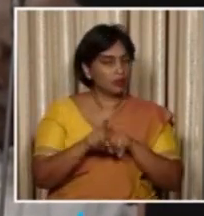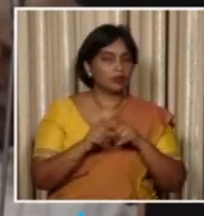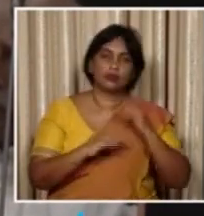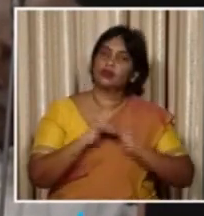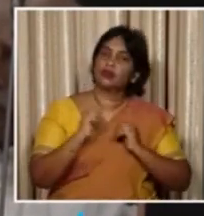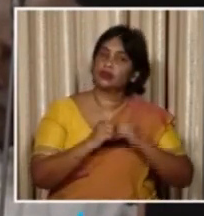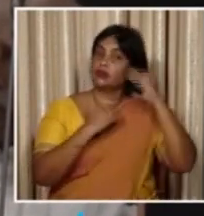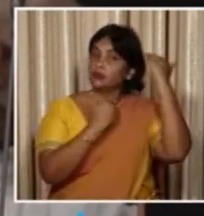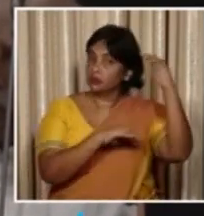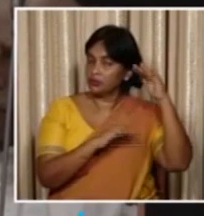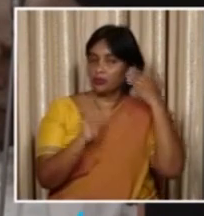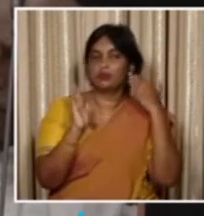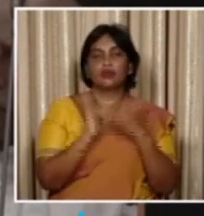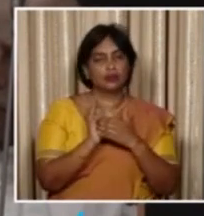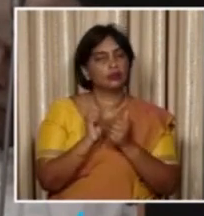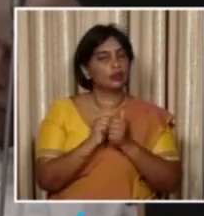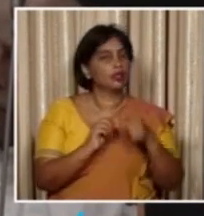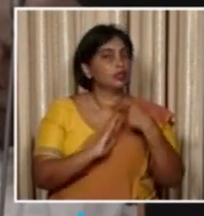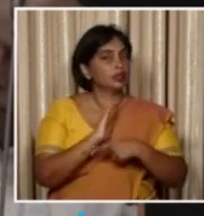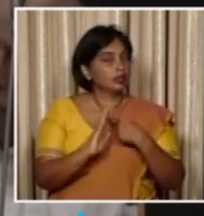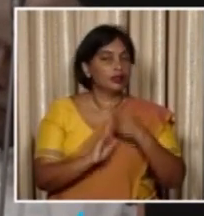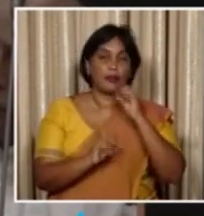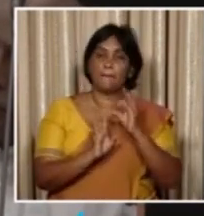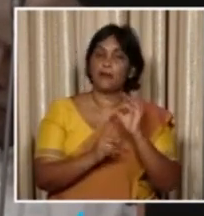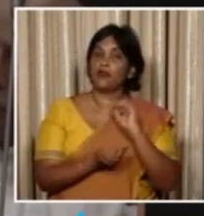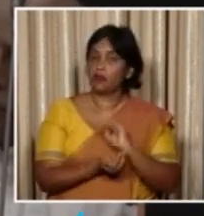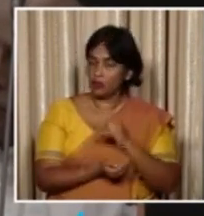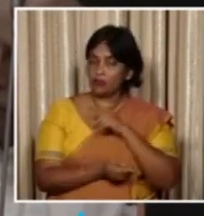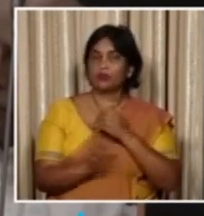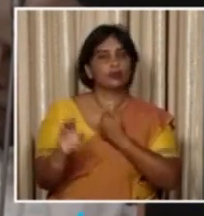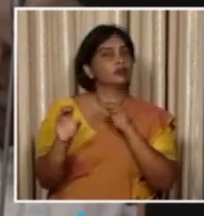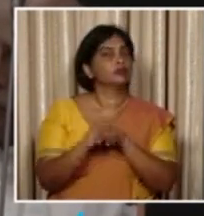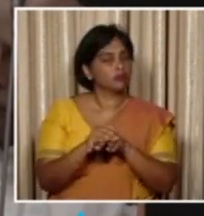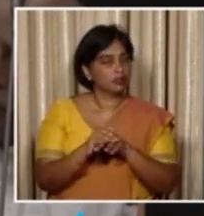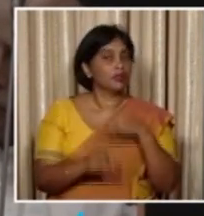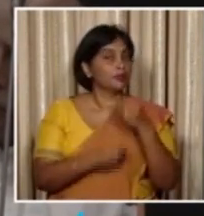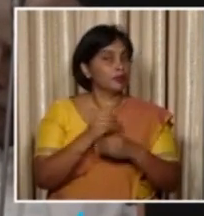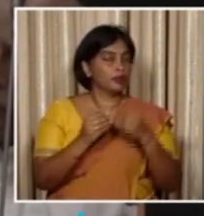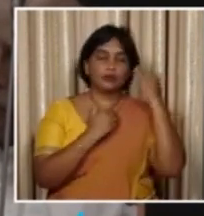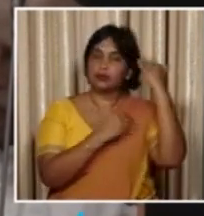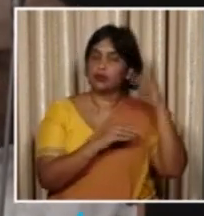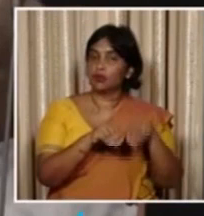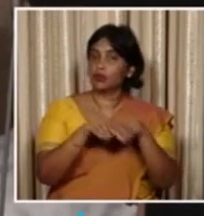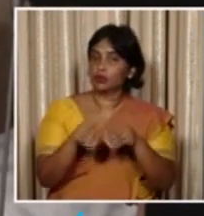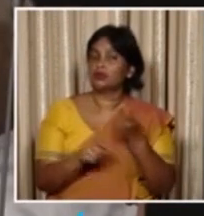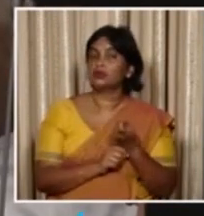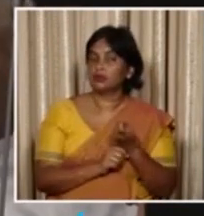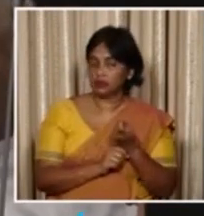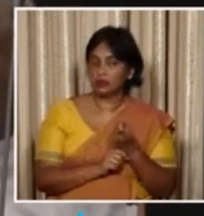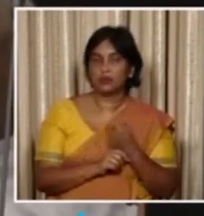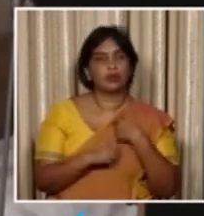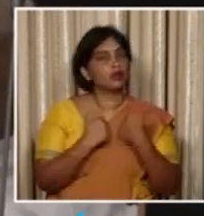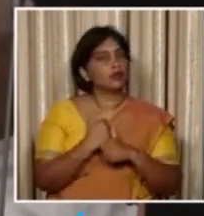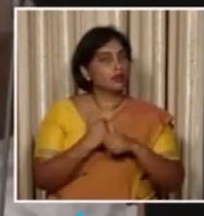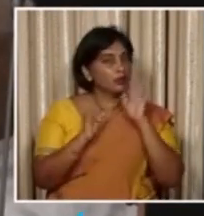ක්‍රියාත්මක අපනයනය කෙරේ යොමු වුණ දේශීය පුද්ගලිකාංශයේ මැදිහත් කරගත් වාණිජ අපනයන කෘෂි ආර්ථිකයක්